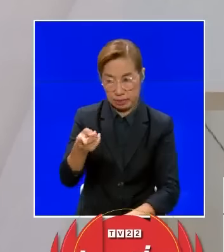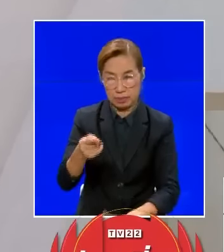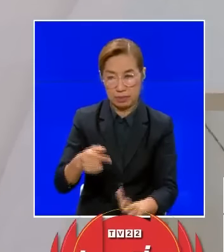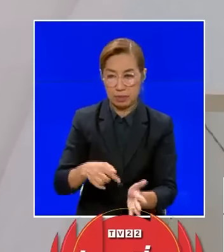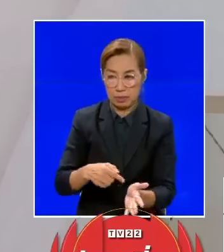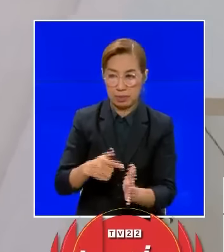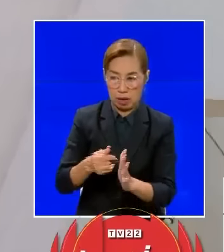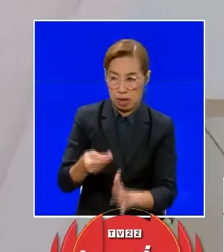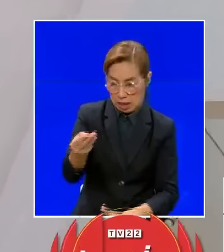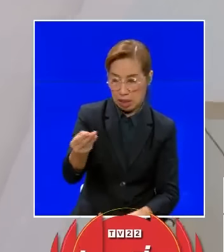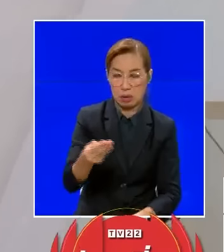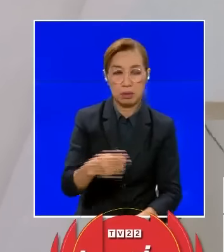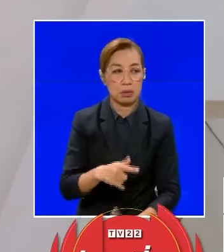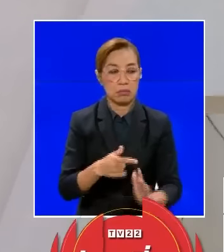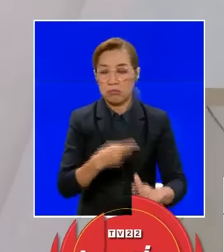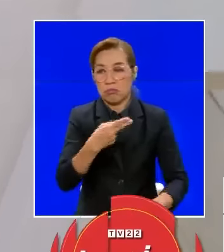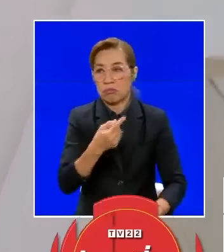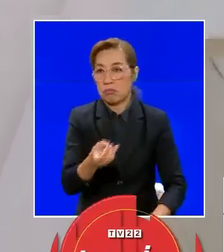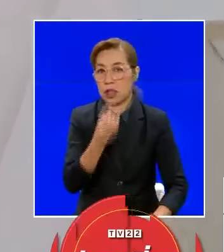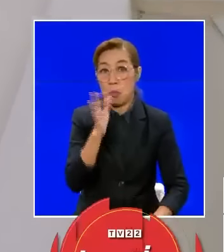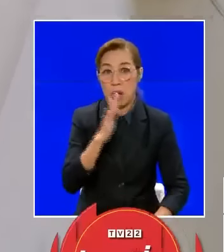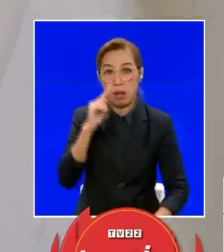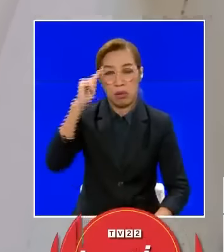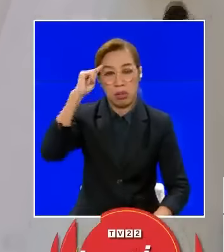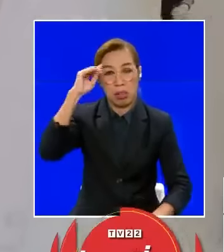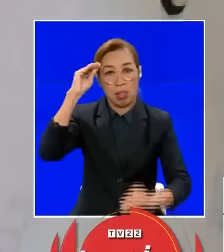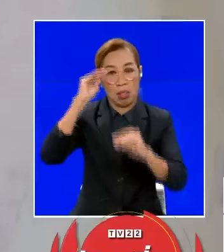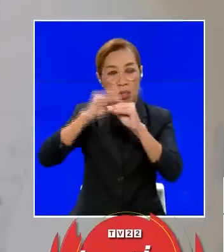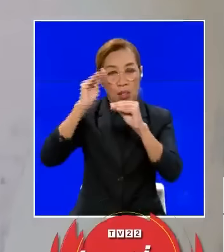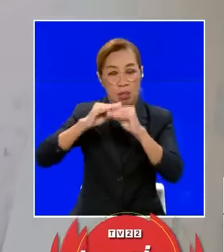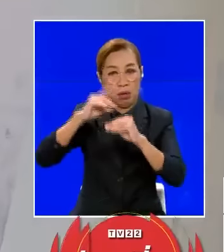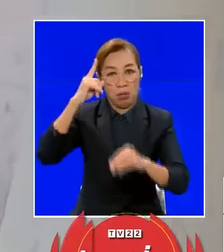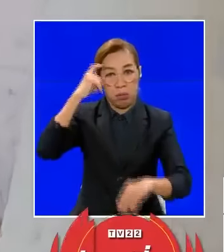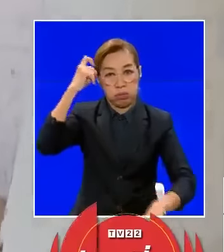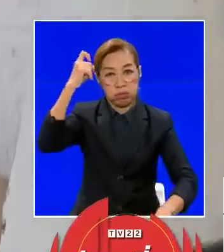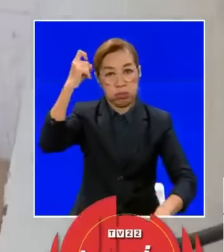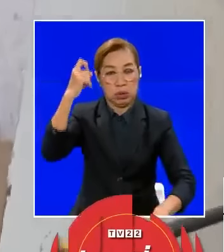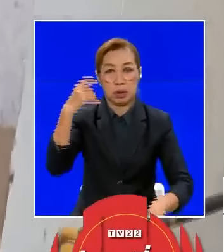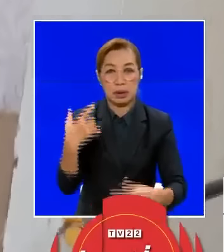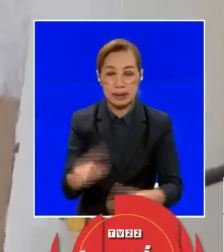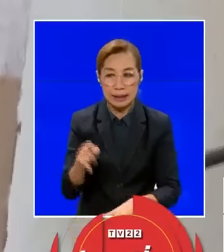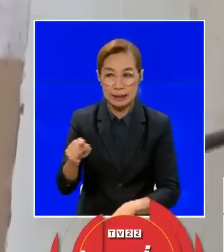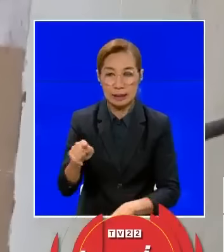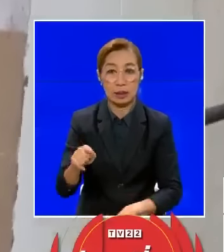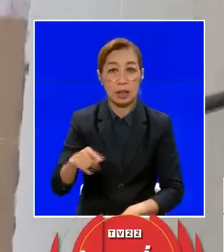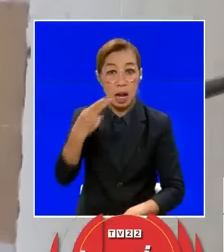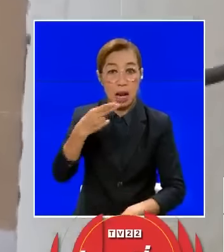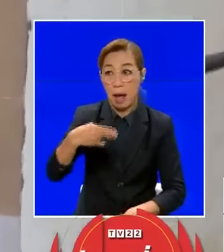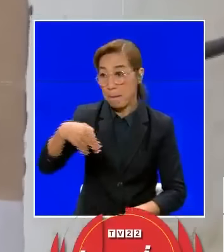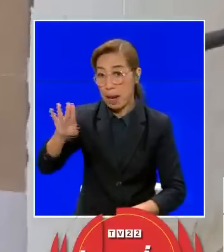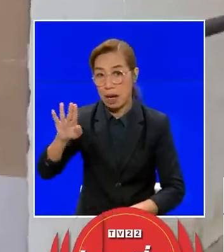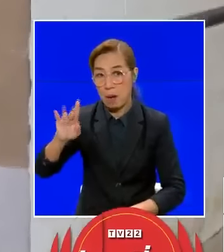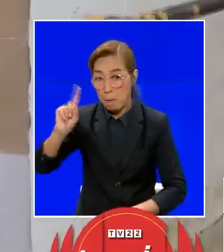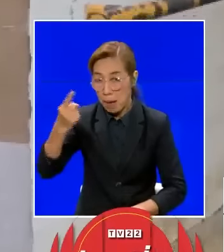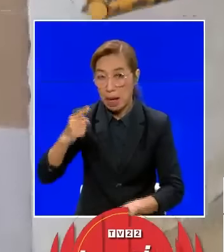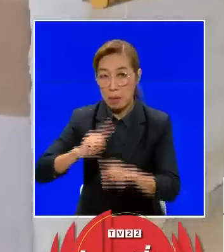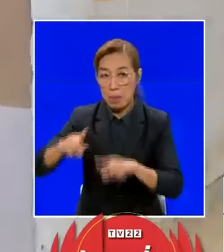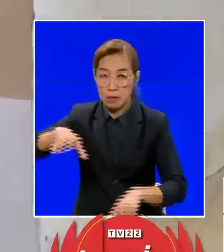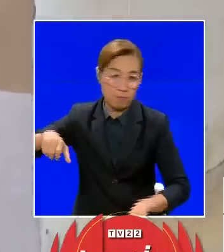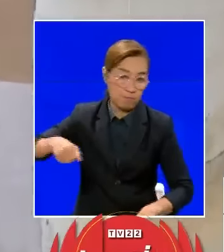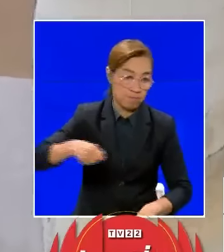หลานไม่กินยาแล้วก็มีอาการหนักขึ้นเรื่อยๆนะคะหลังจากนั้นเองเนี่ยนะคะไบก็กลับมาพร้อมกับมีดแล้วก็เ